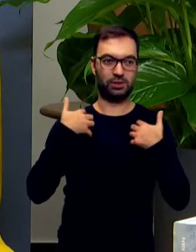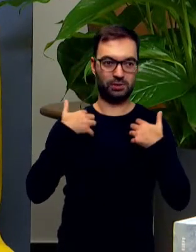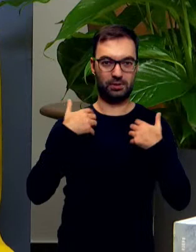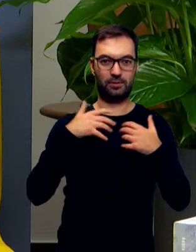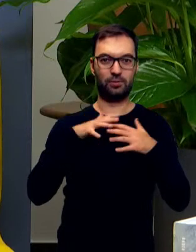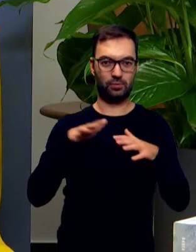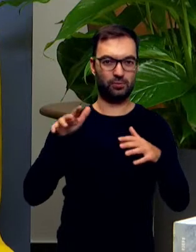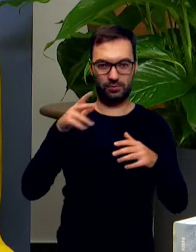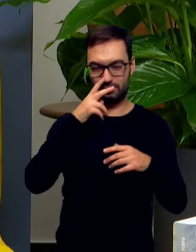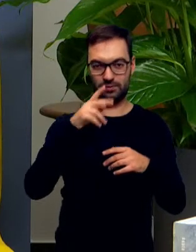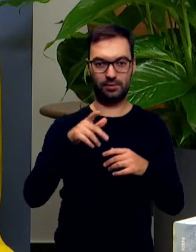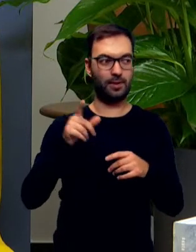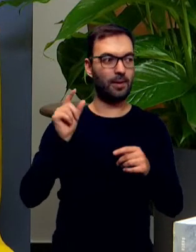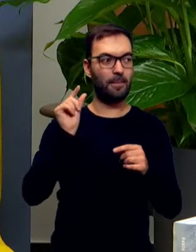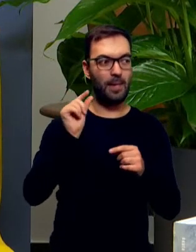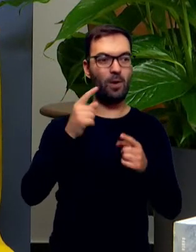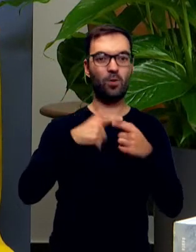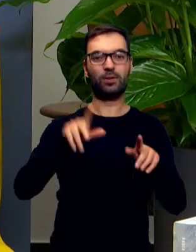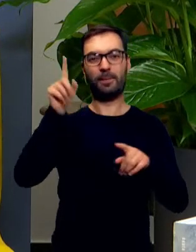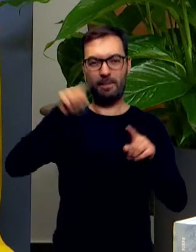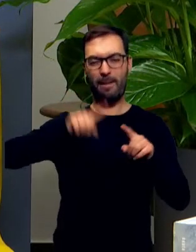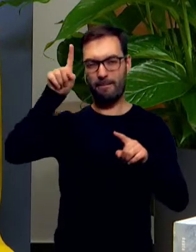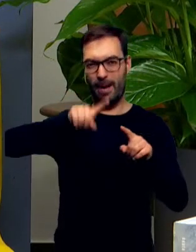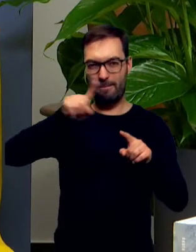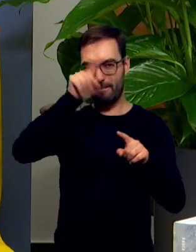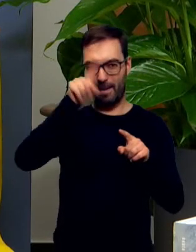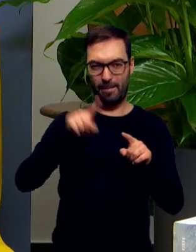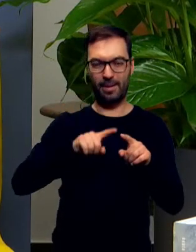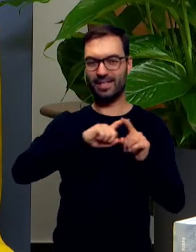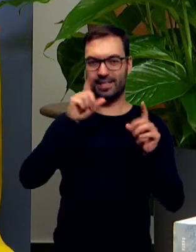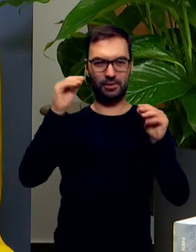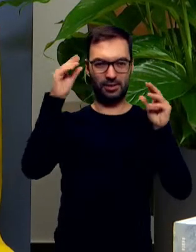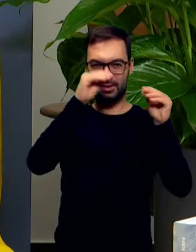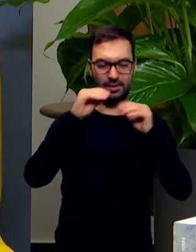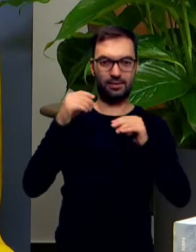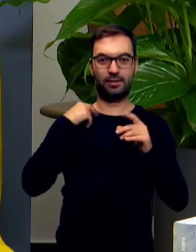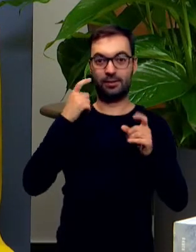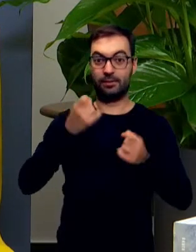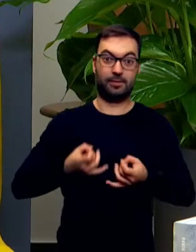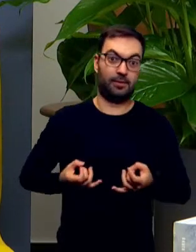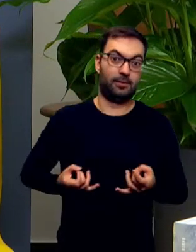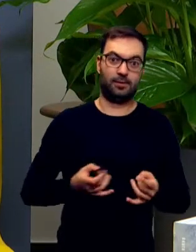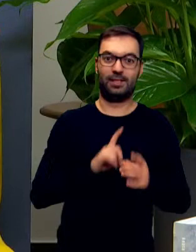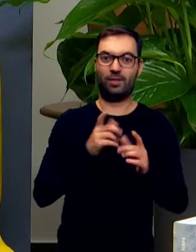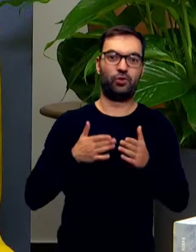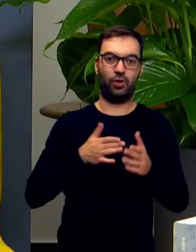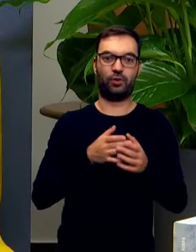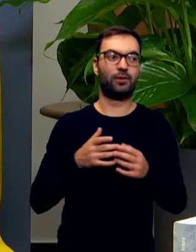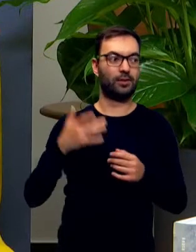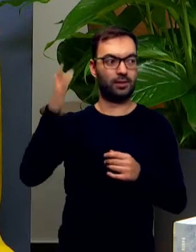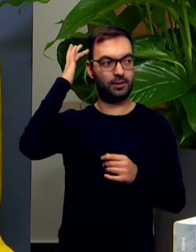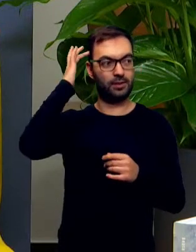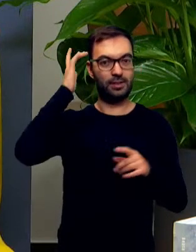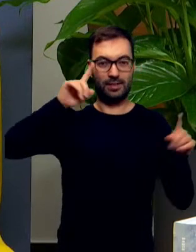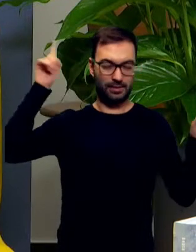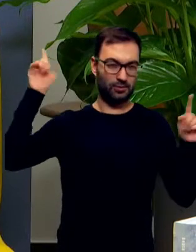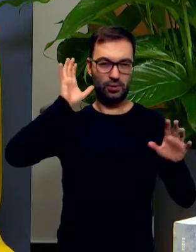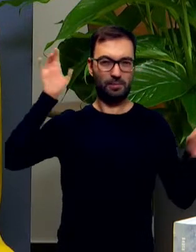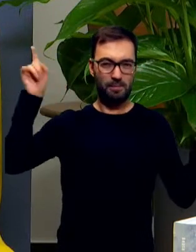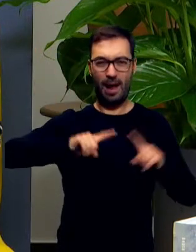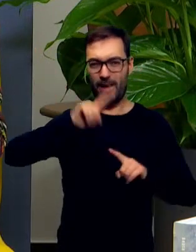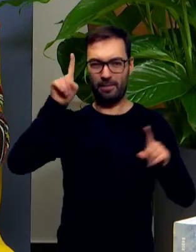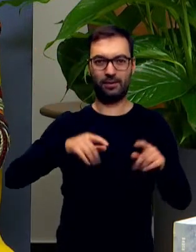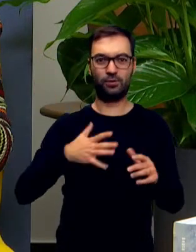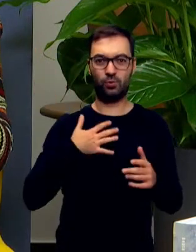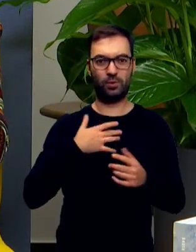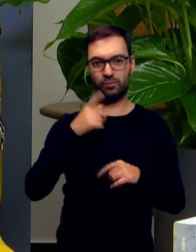naprawdę wiele nawałnic. To były malutkie, króciutkie iskry, które cały czas świeciły. Zaczęłam biec, przez całą drogę towarzyszyły mi wyładowania,